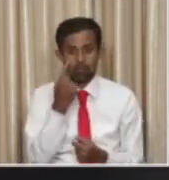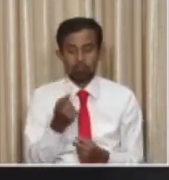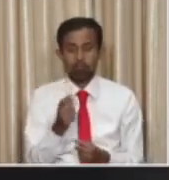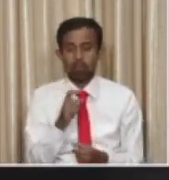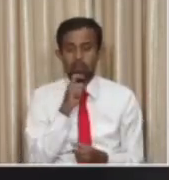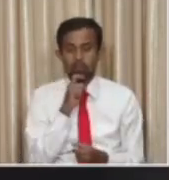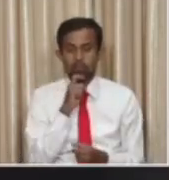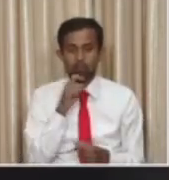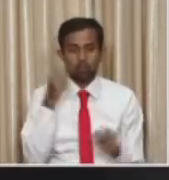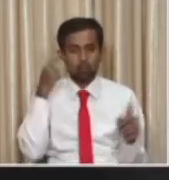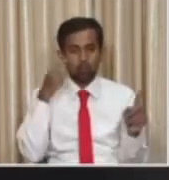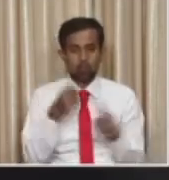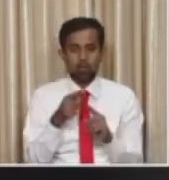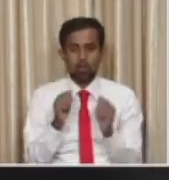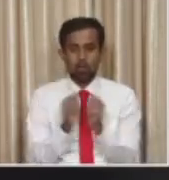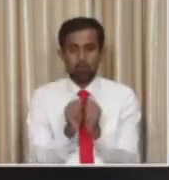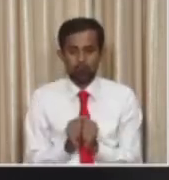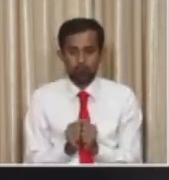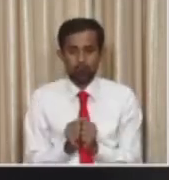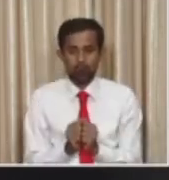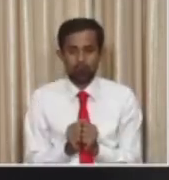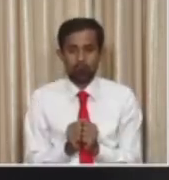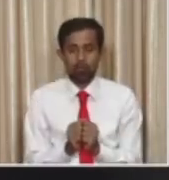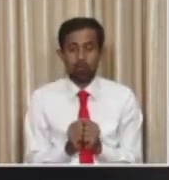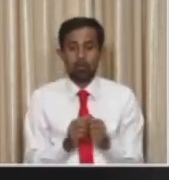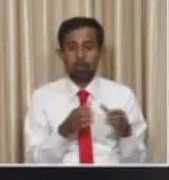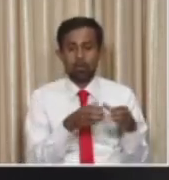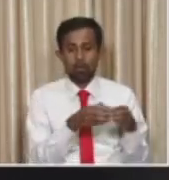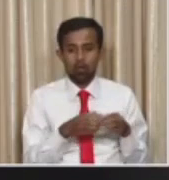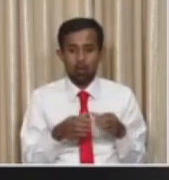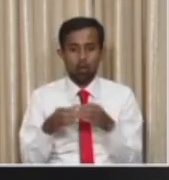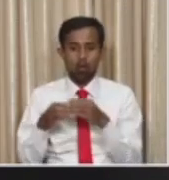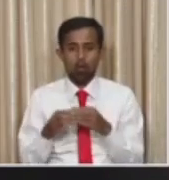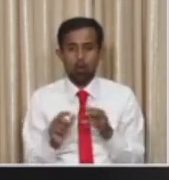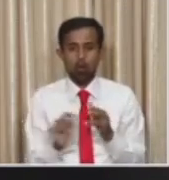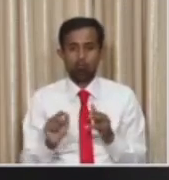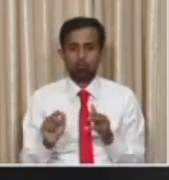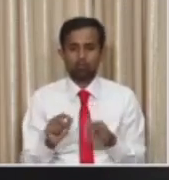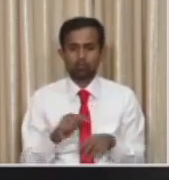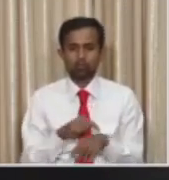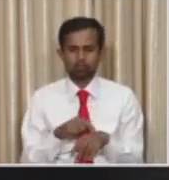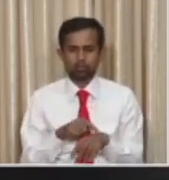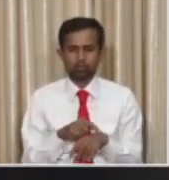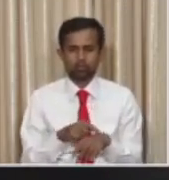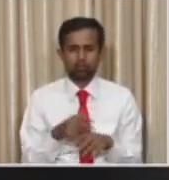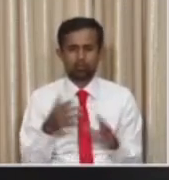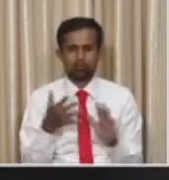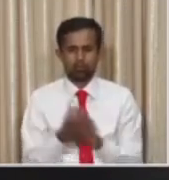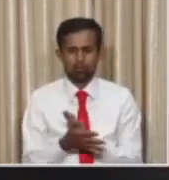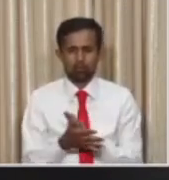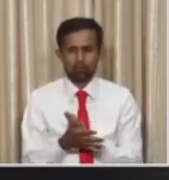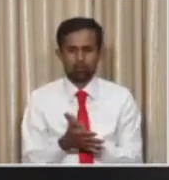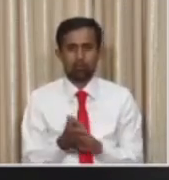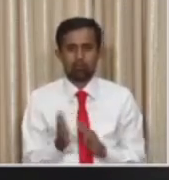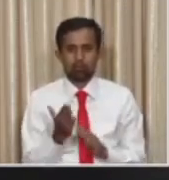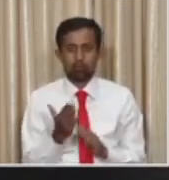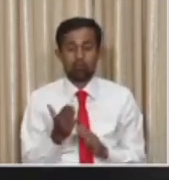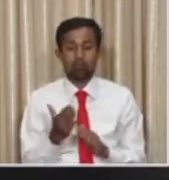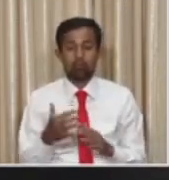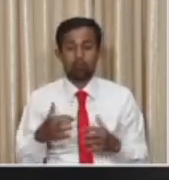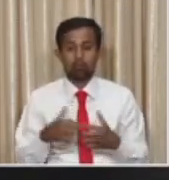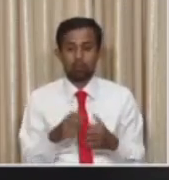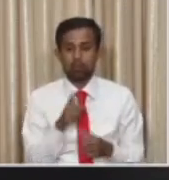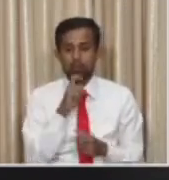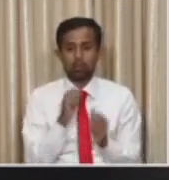අධිකරණ සම්බන්ධයෙන් කටයුතු කරන්න තියෙන ආයතනවල යම් යම් තියෙන ප්‍රමාද දෝෂ නිසා මේ තත්ත්වය එන්න එන්න මේ